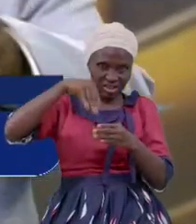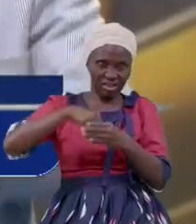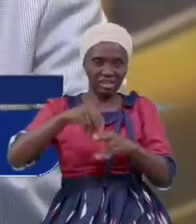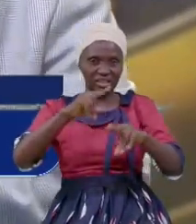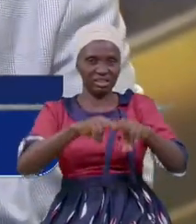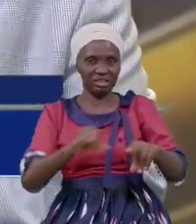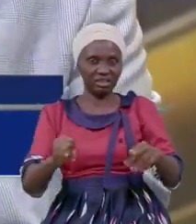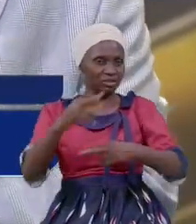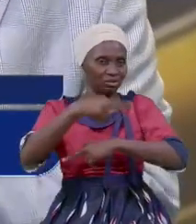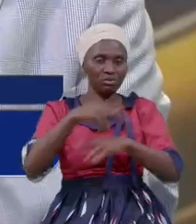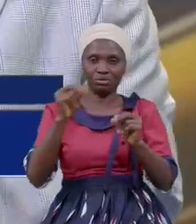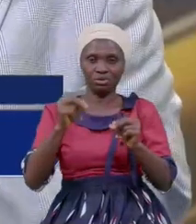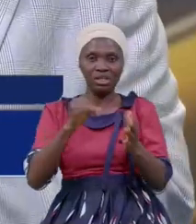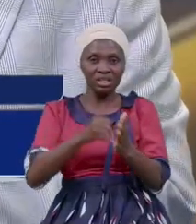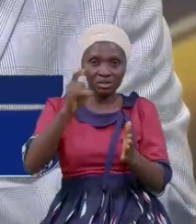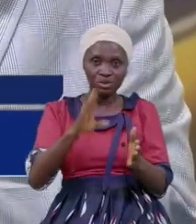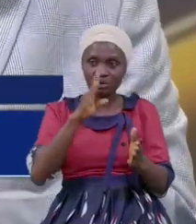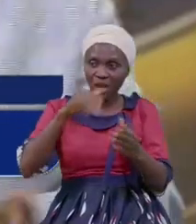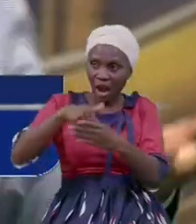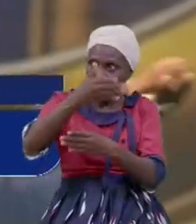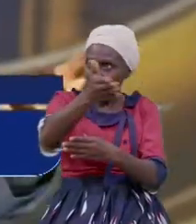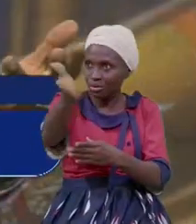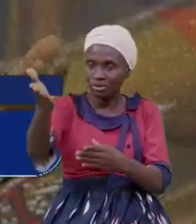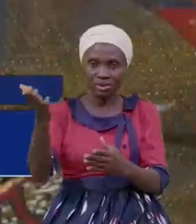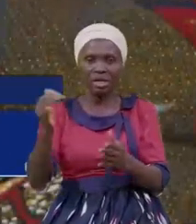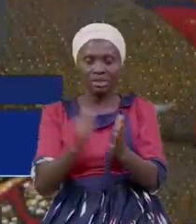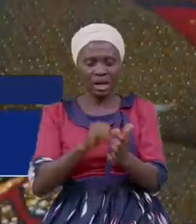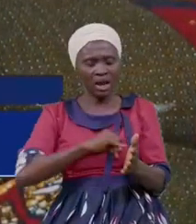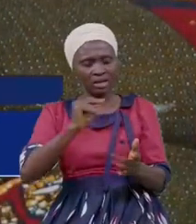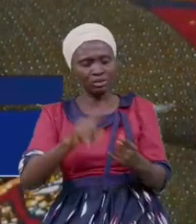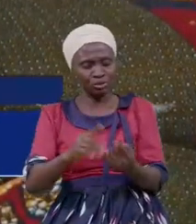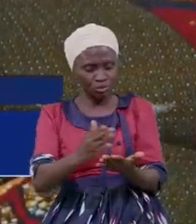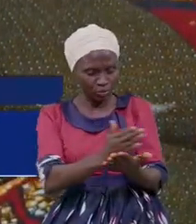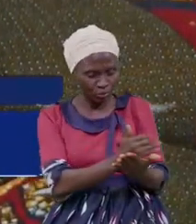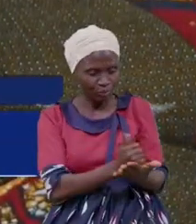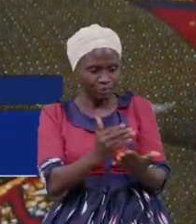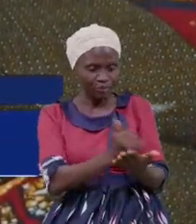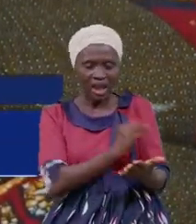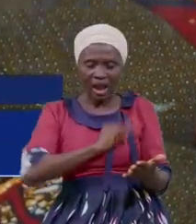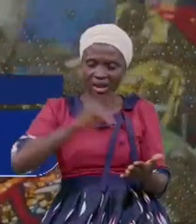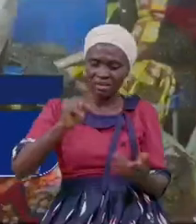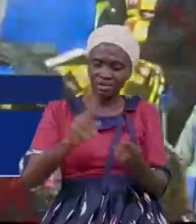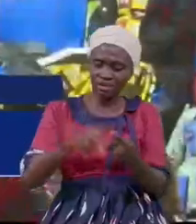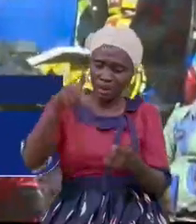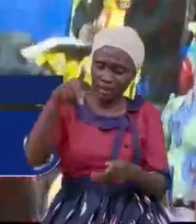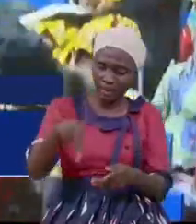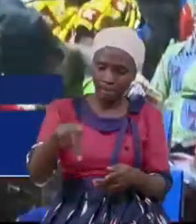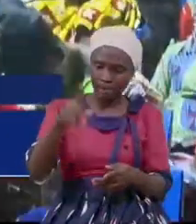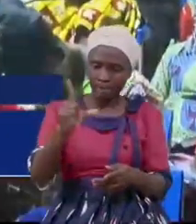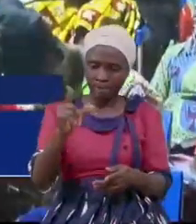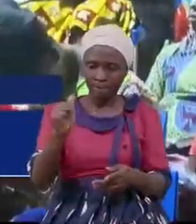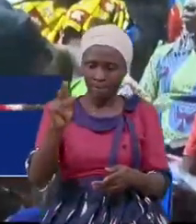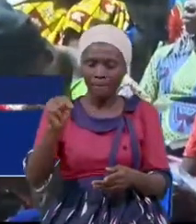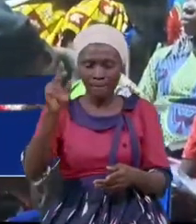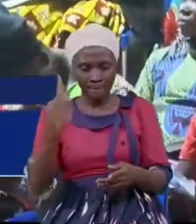au dehors là-bas je dois cultiver ce champ je dois rassembler les fruits de ce champ